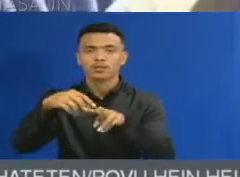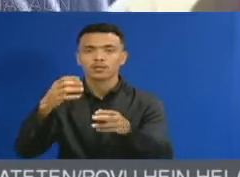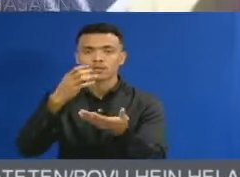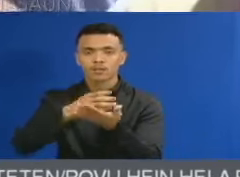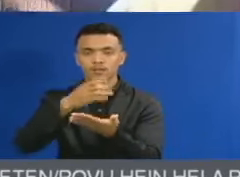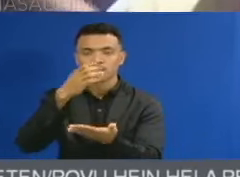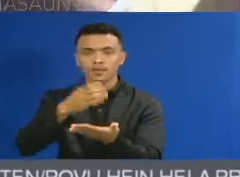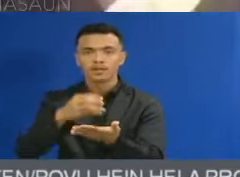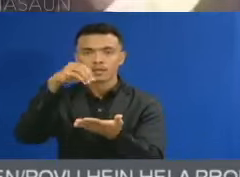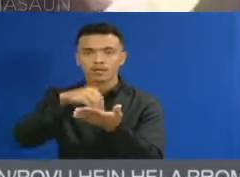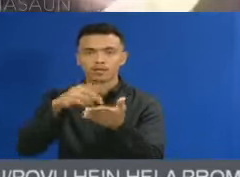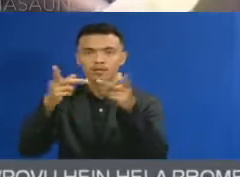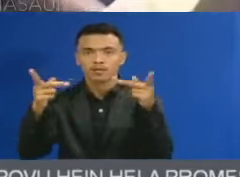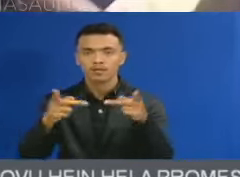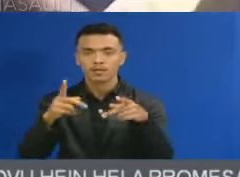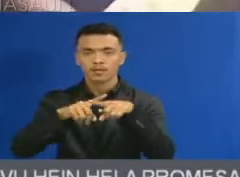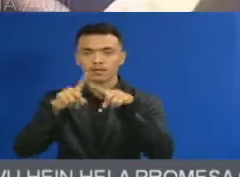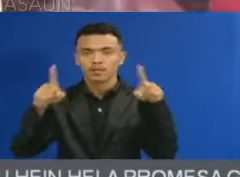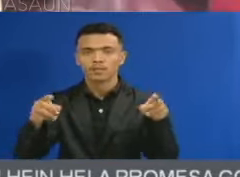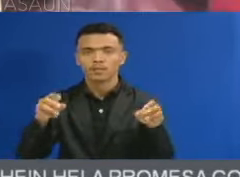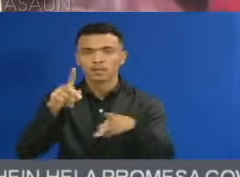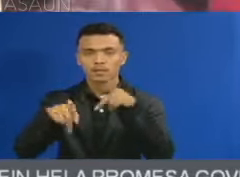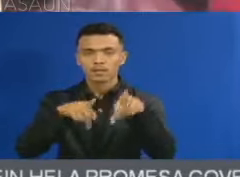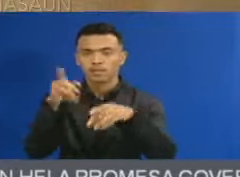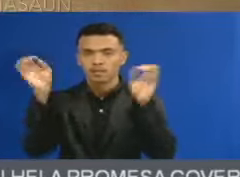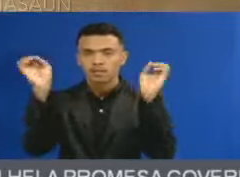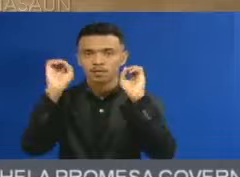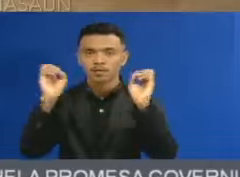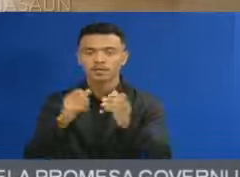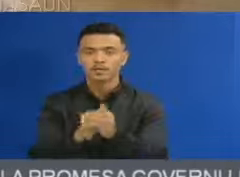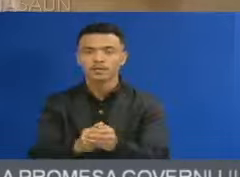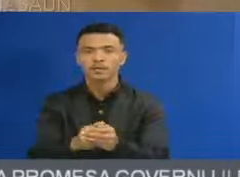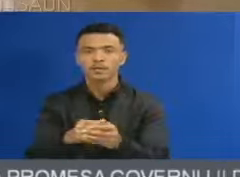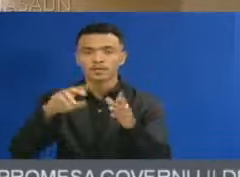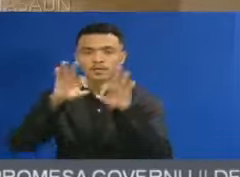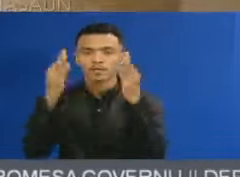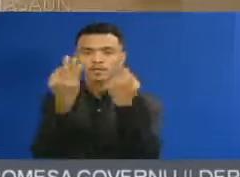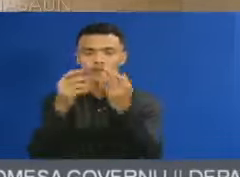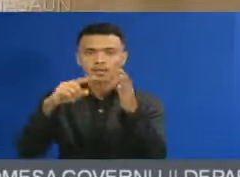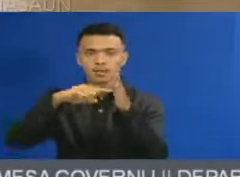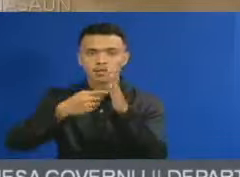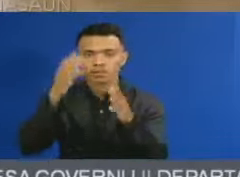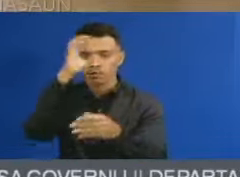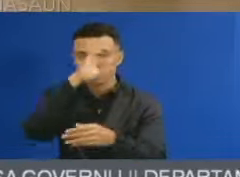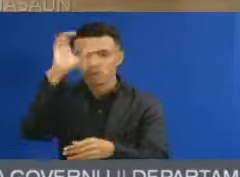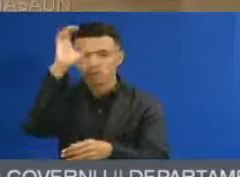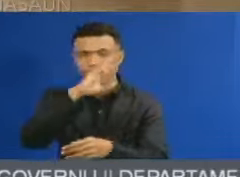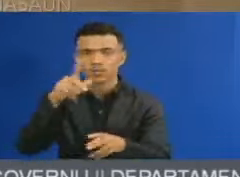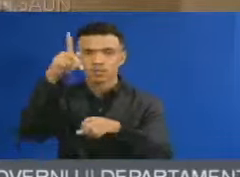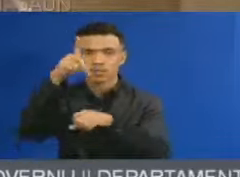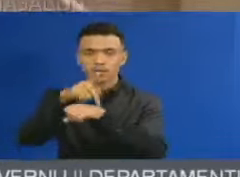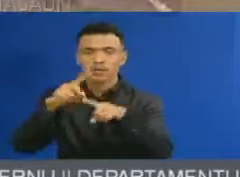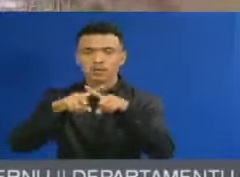tau hela iha fatin mai be matebian la iha nune familia hahu tama lagoa hodi bukatuir to kalang mai